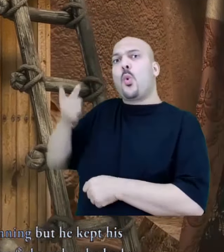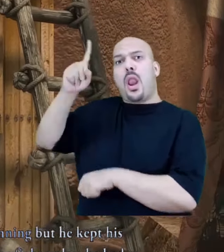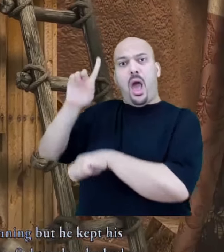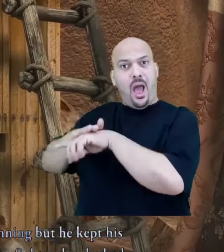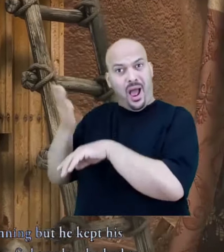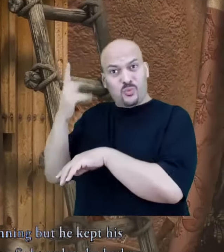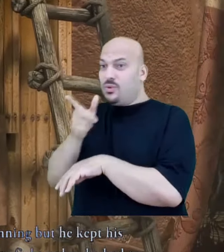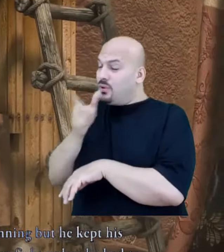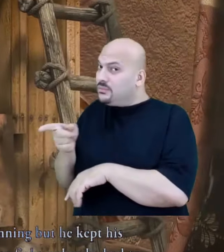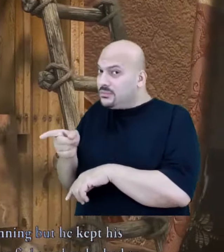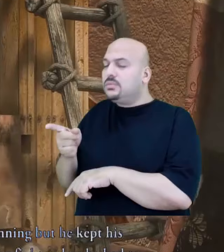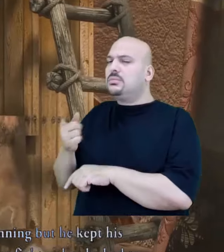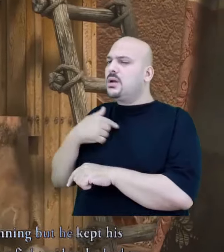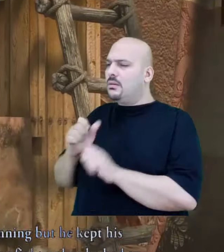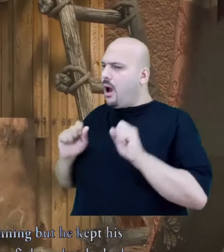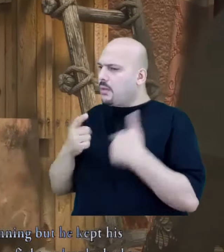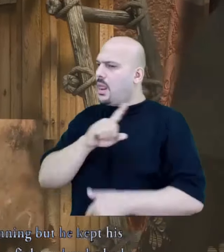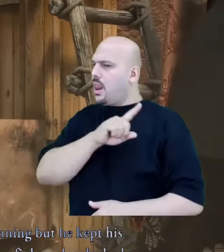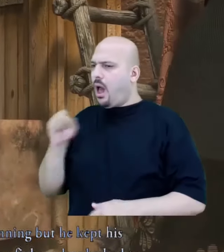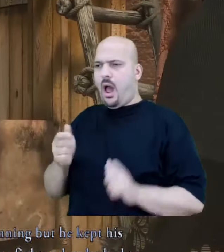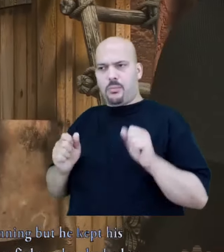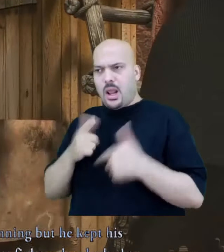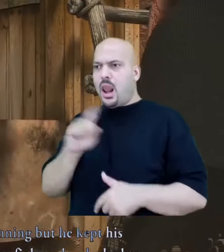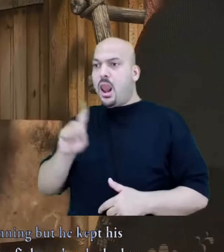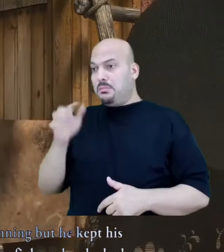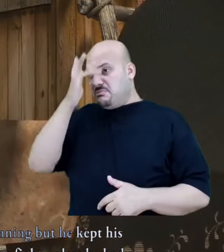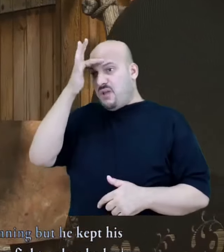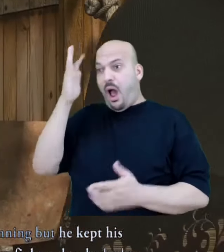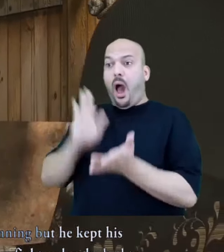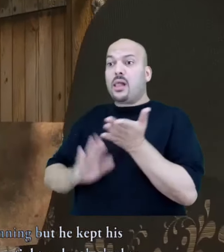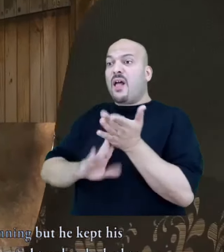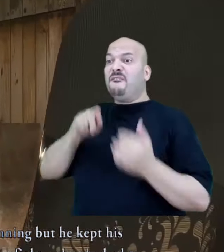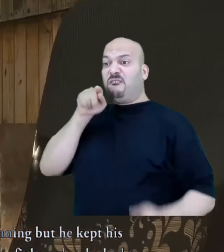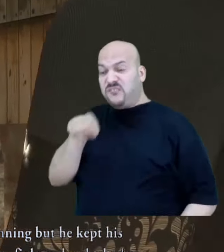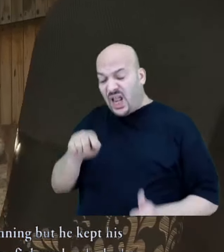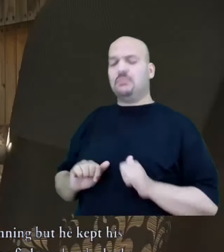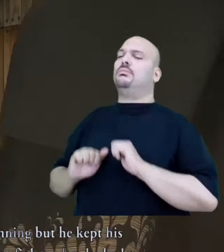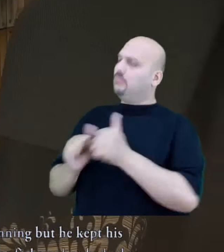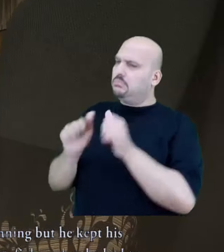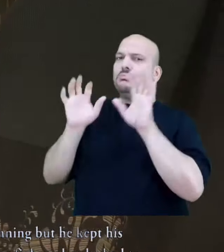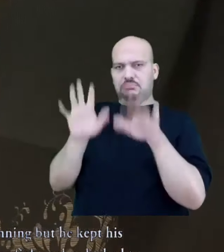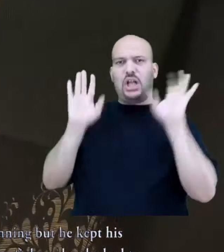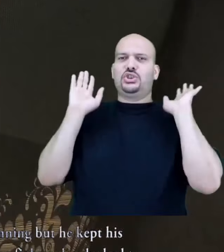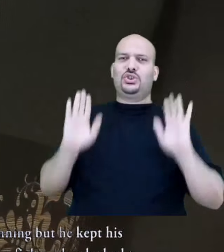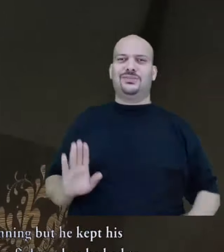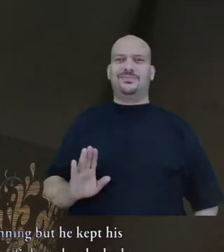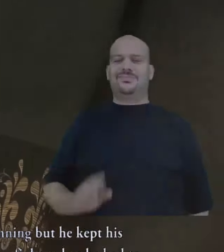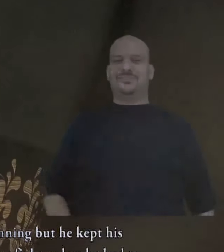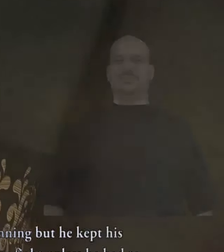الله بعدم إراقة الدماء أو القتال إلا إذا اضطر